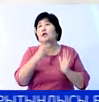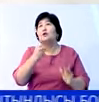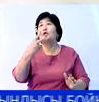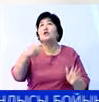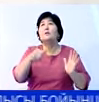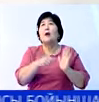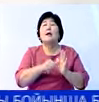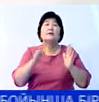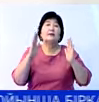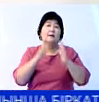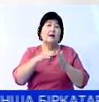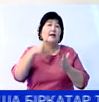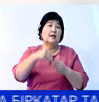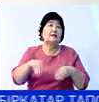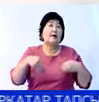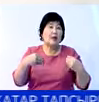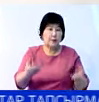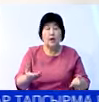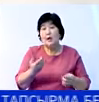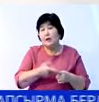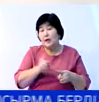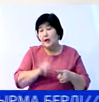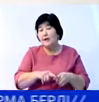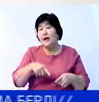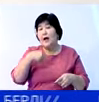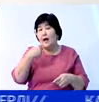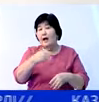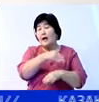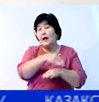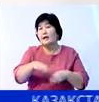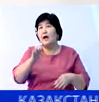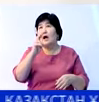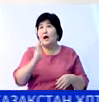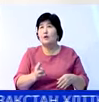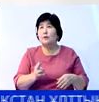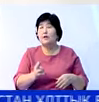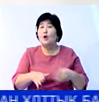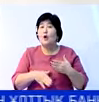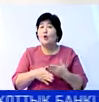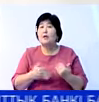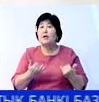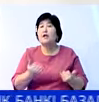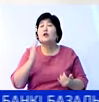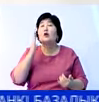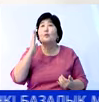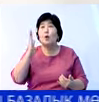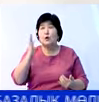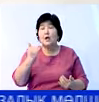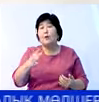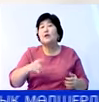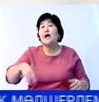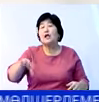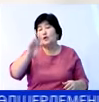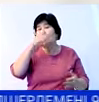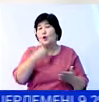581 687 226 пәтер сатып алып беруге. Сонымен қатар атаулы әлеуметтік көмекке келетін болсақ,